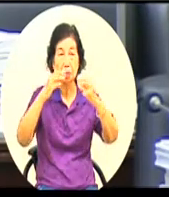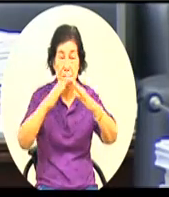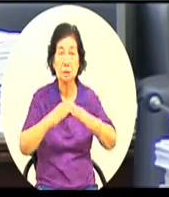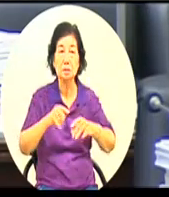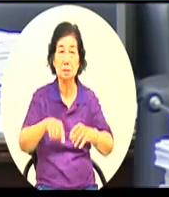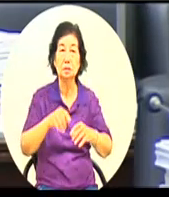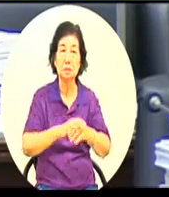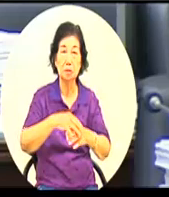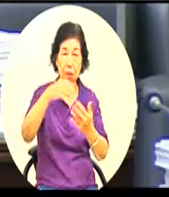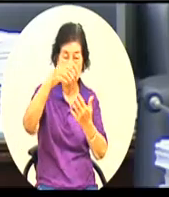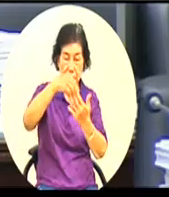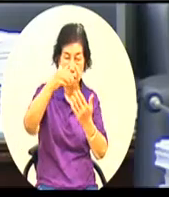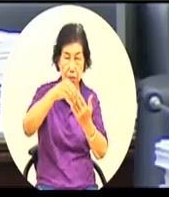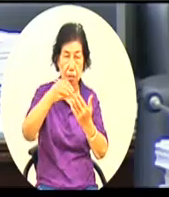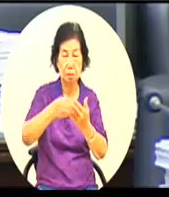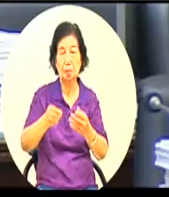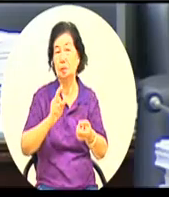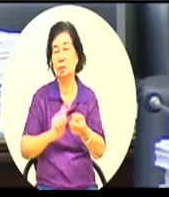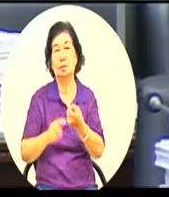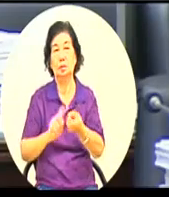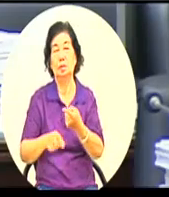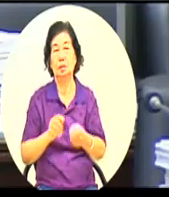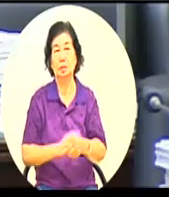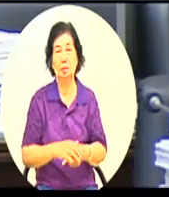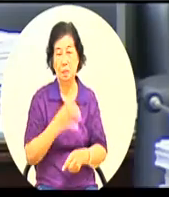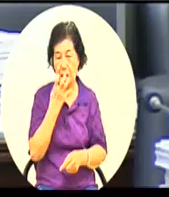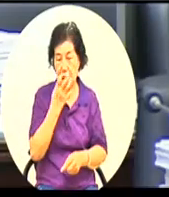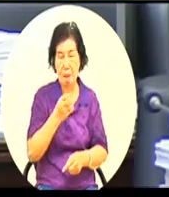讲这个是真正用笑死。